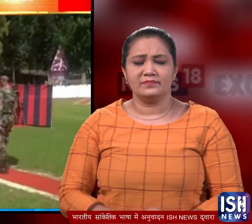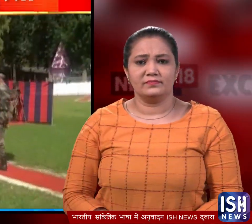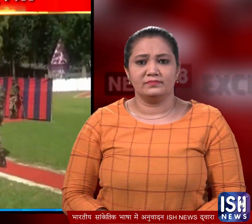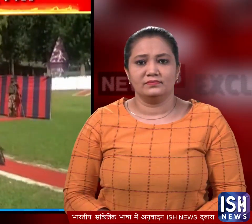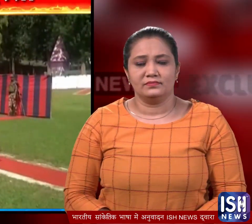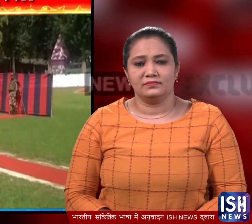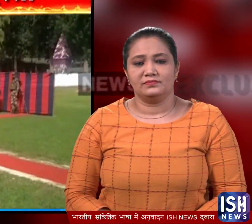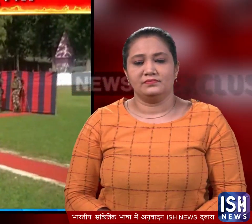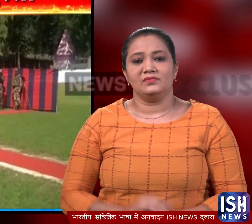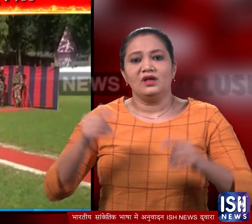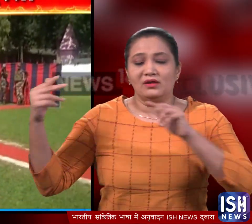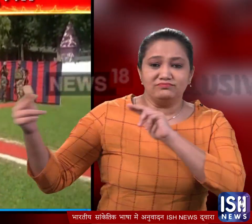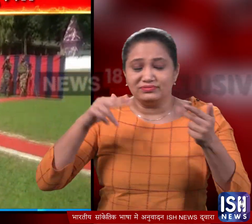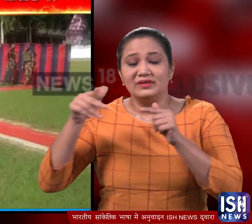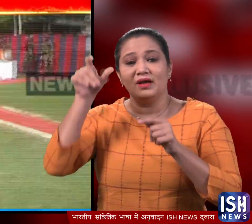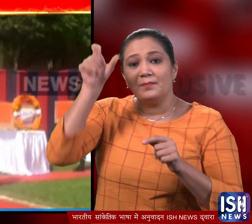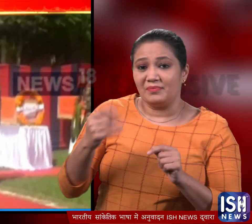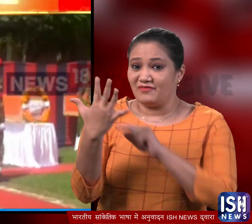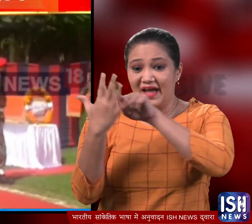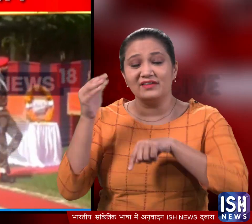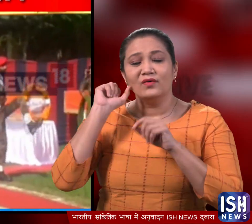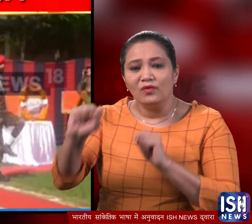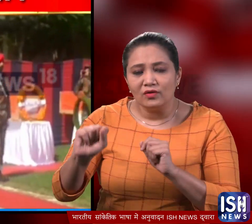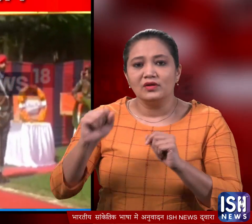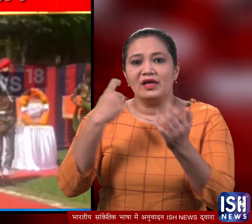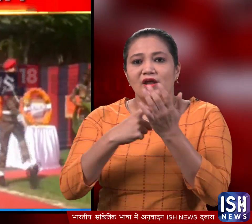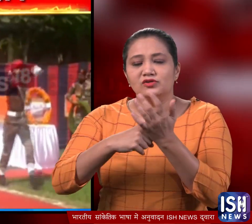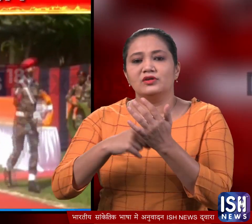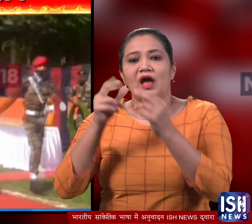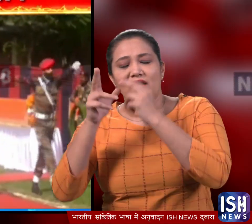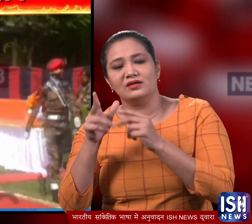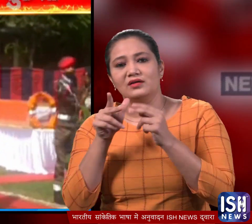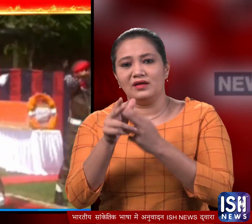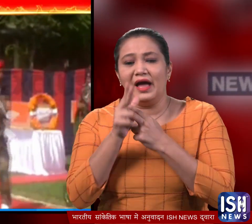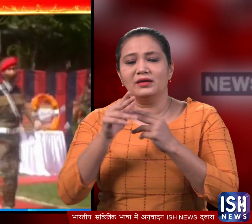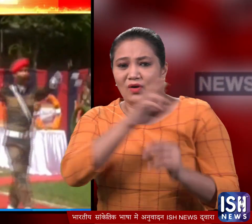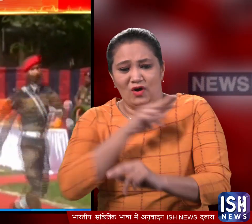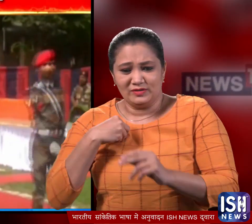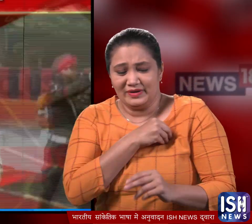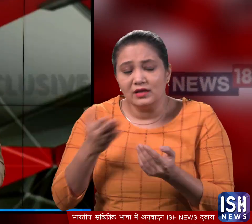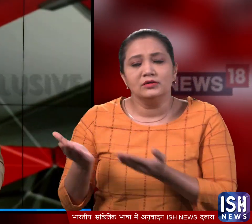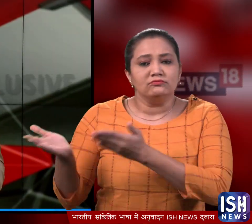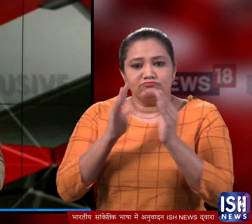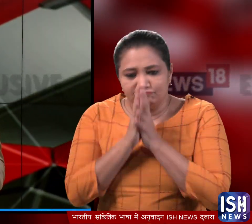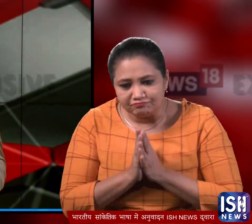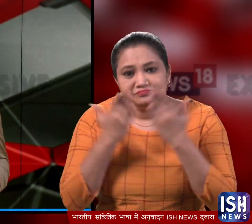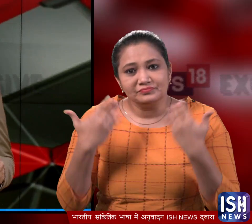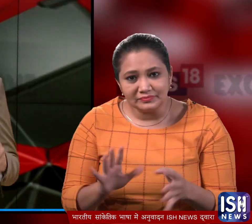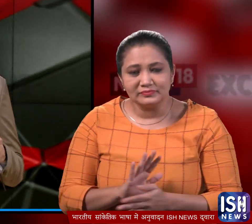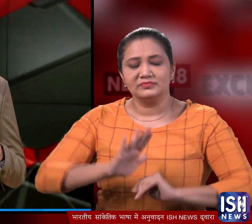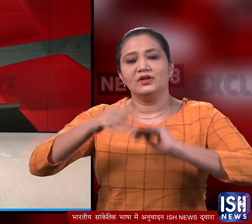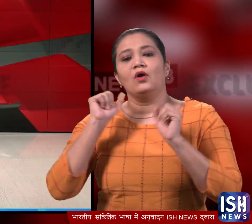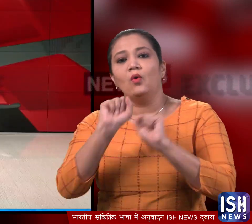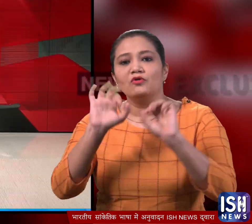पाकिस्तान! इस बीच आतंकियों के साथ मुठभेड़ में शहीद हुए 5 जवानों को राजौरी में सेना के एक अस्पताल में श्रद्धांजलि दी गई, जिसके बाद शहीदों के